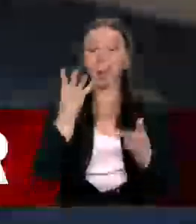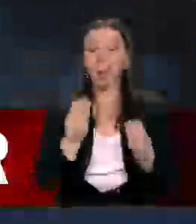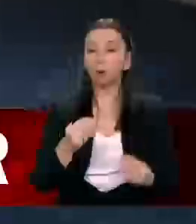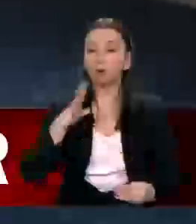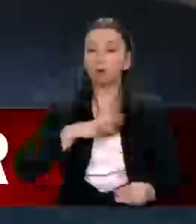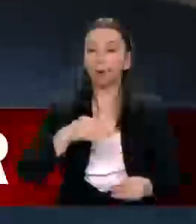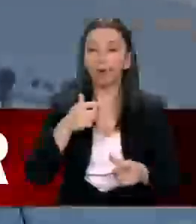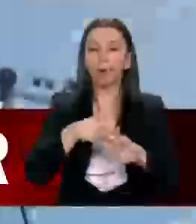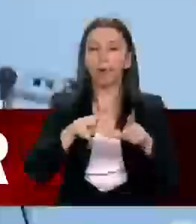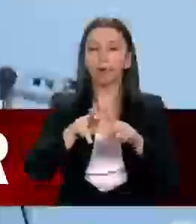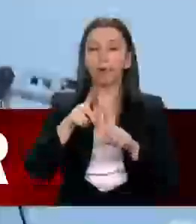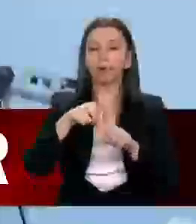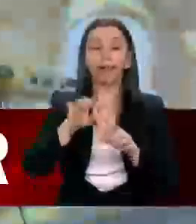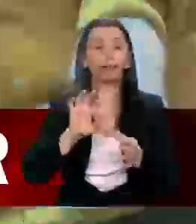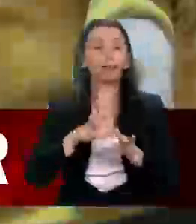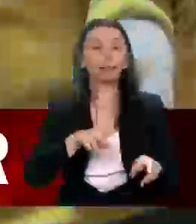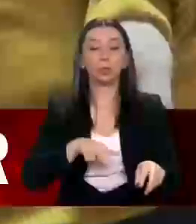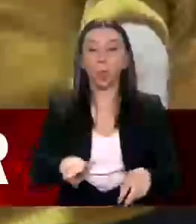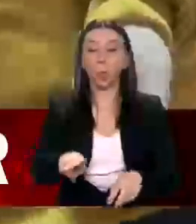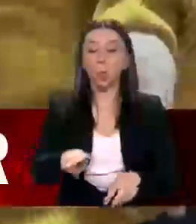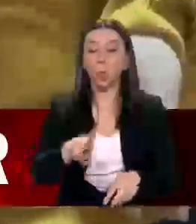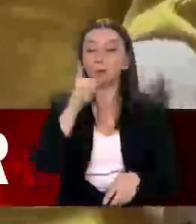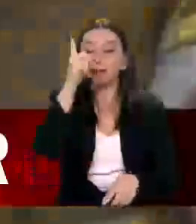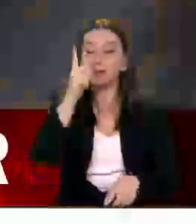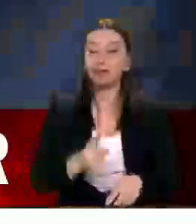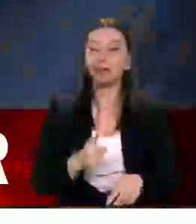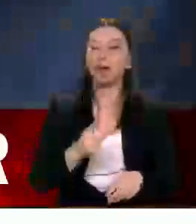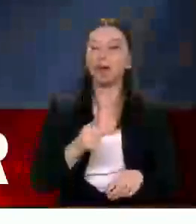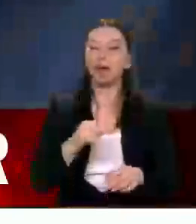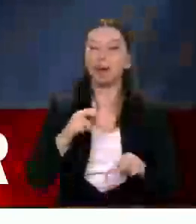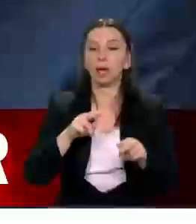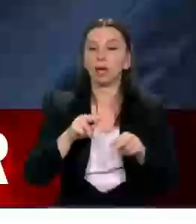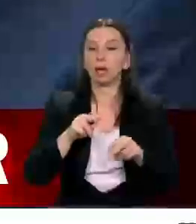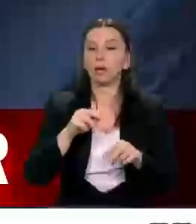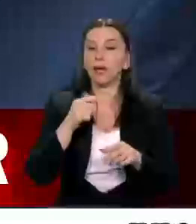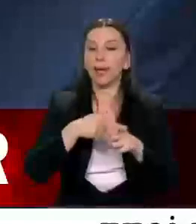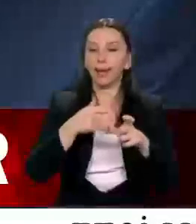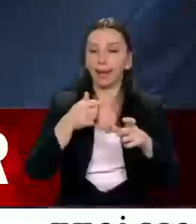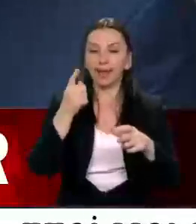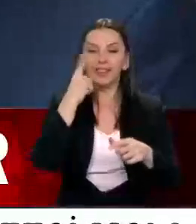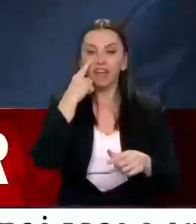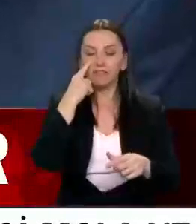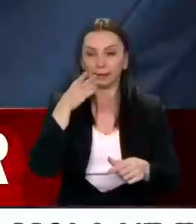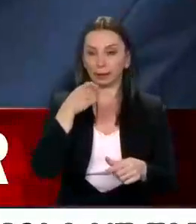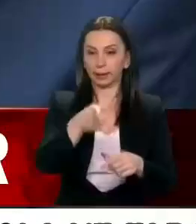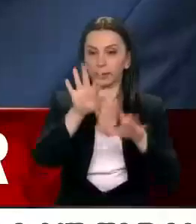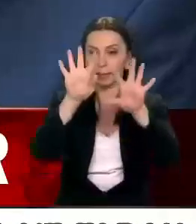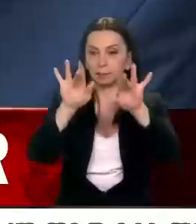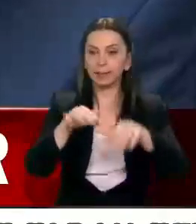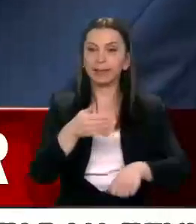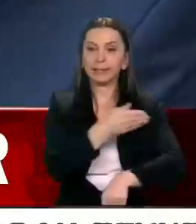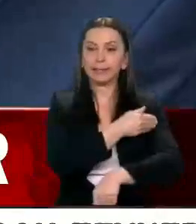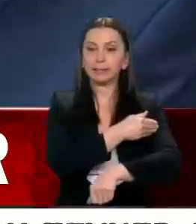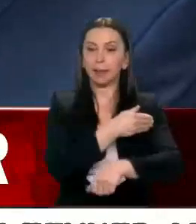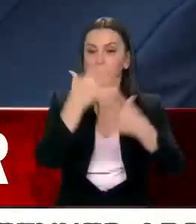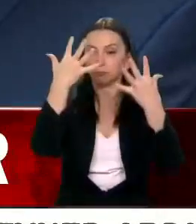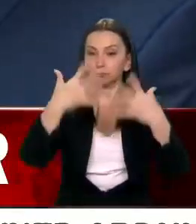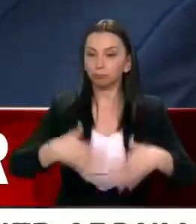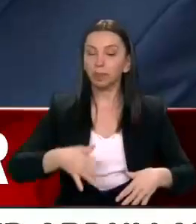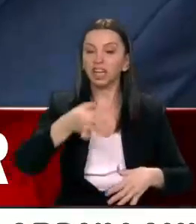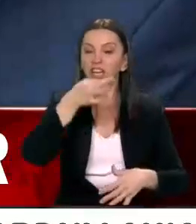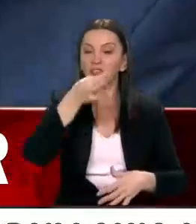isteyen eyt'liler nasıl bir yol izleyecek ilk adım kapsam kontrolü e-devlete girip hizmet dökümü indirecekler hizmet dökümünün üstünde